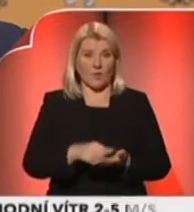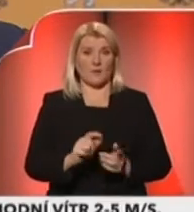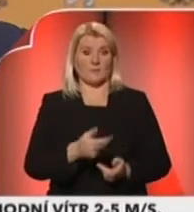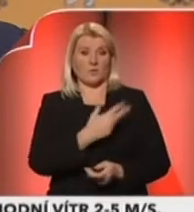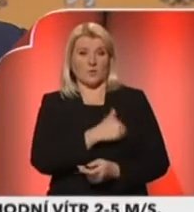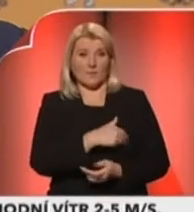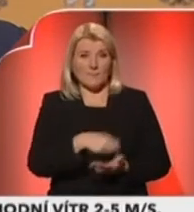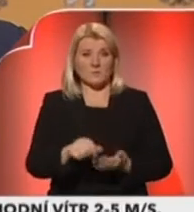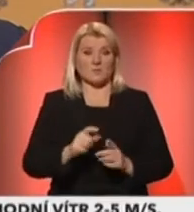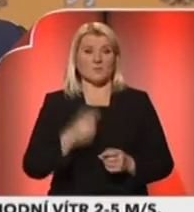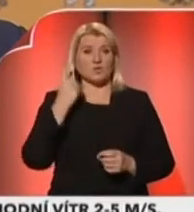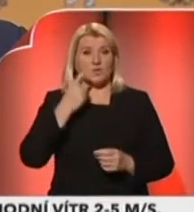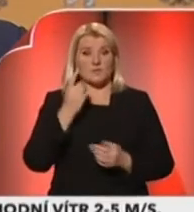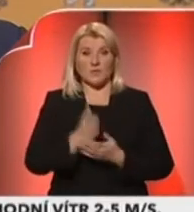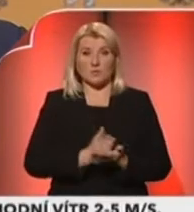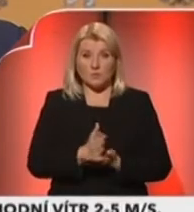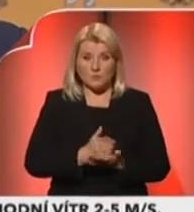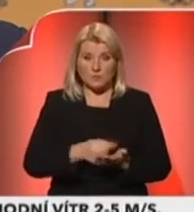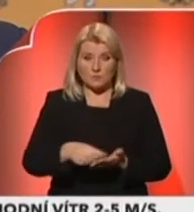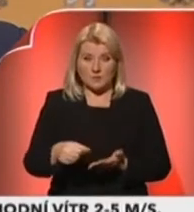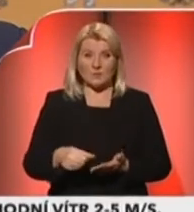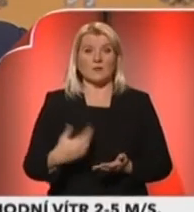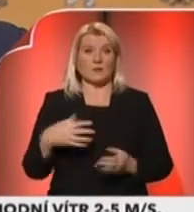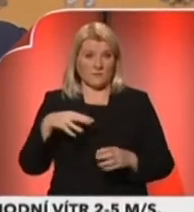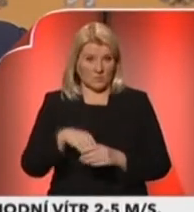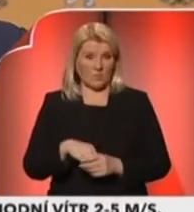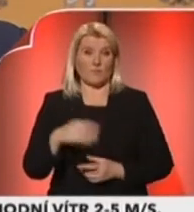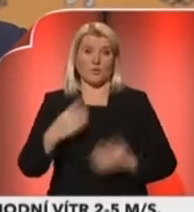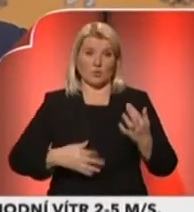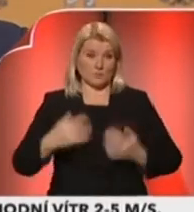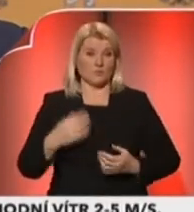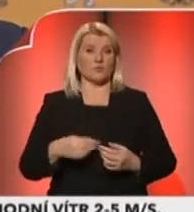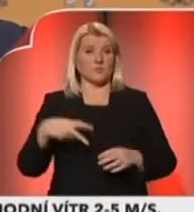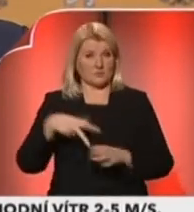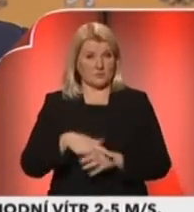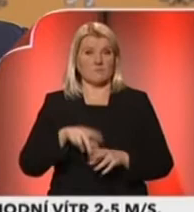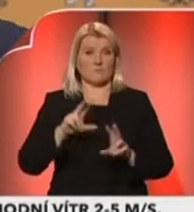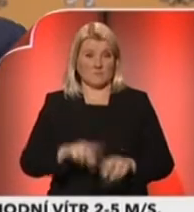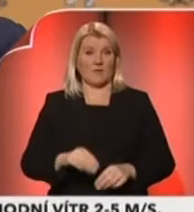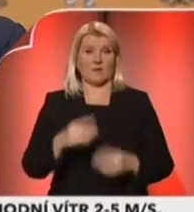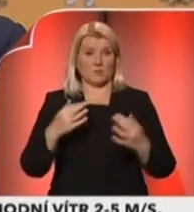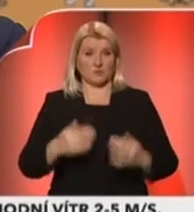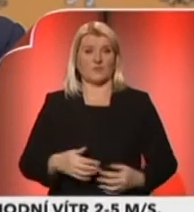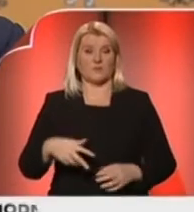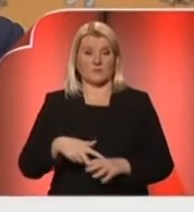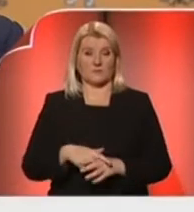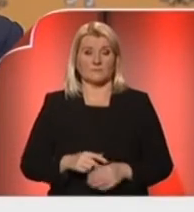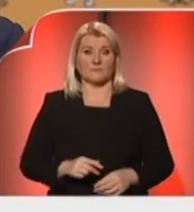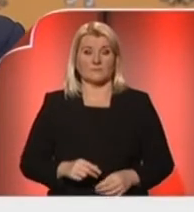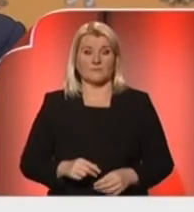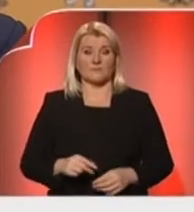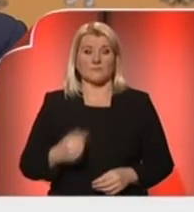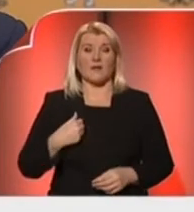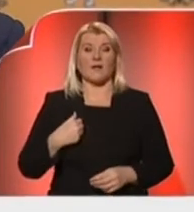do sociálních služeb, samozřejmě s tím rozpočet krajský počítá. Já jsem měl na mysli spíše